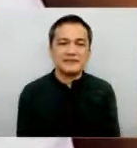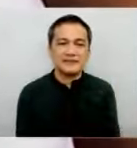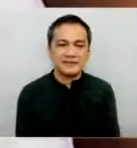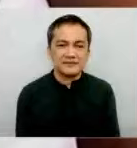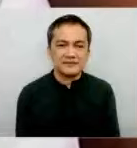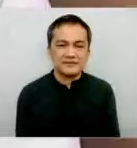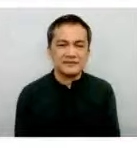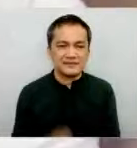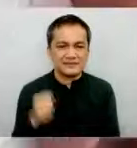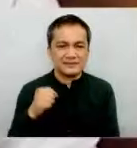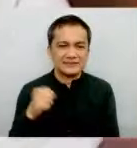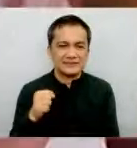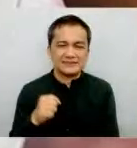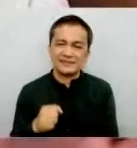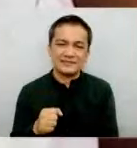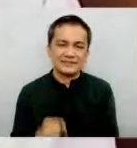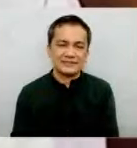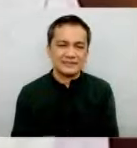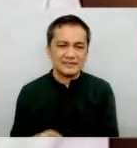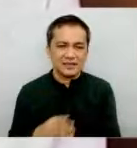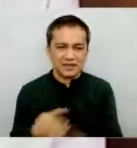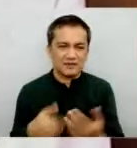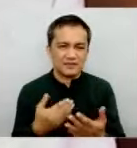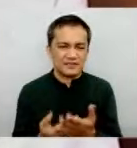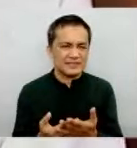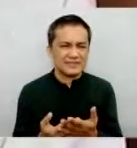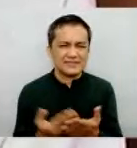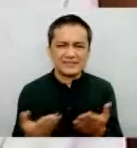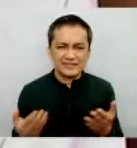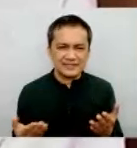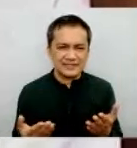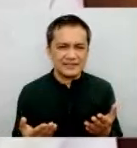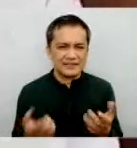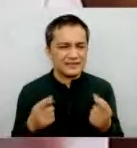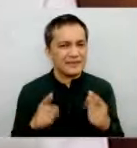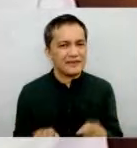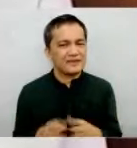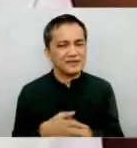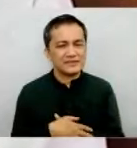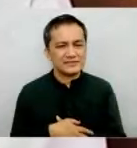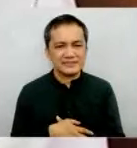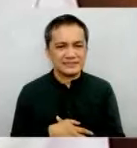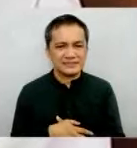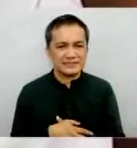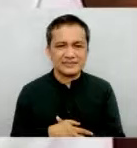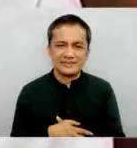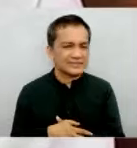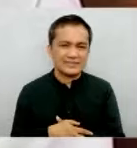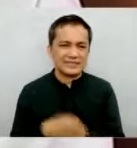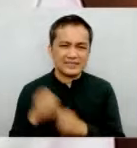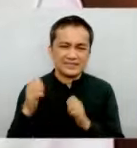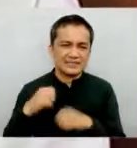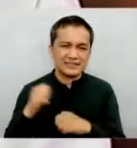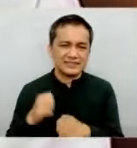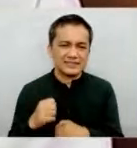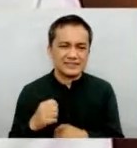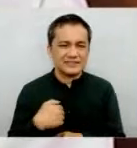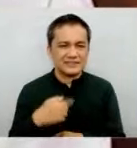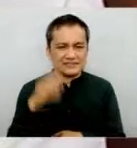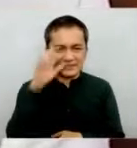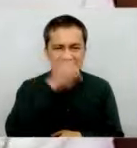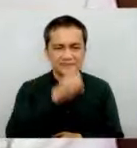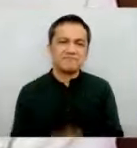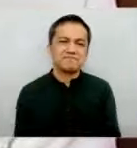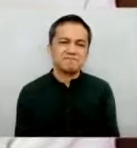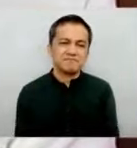Super unexpected. Parang everything kind of just happened. Like, really unexpected. I guess,